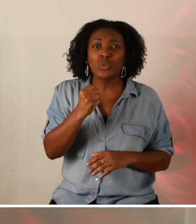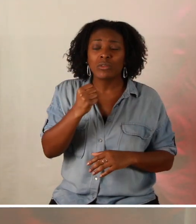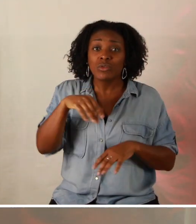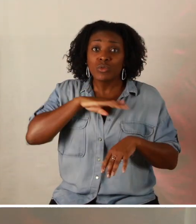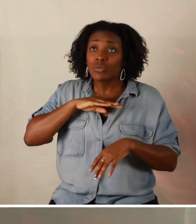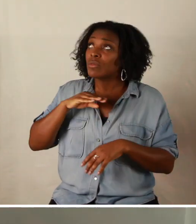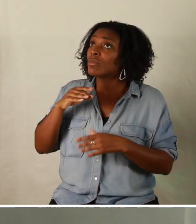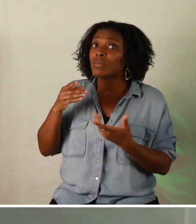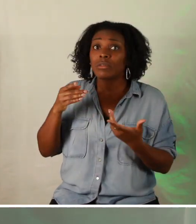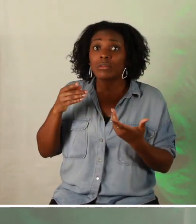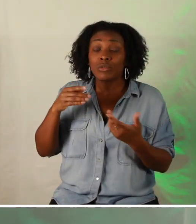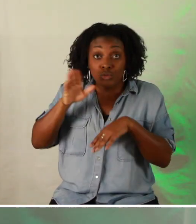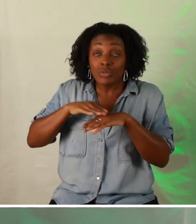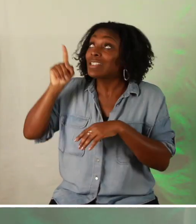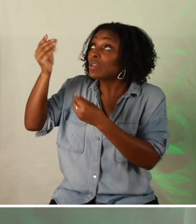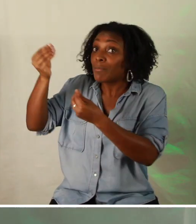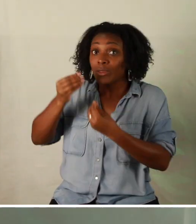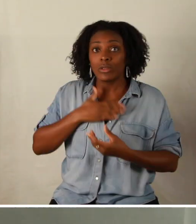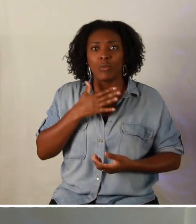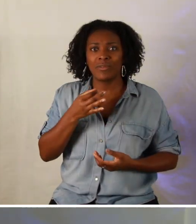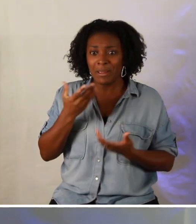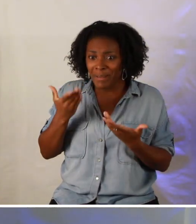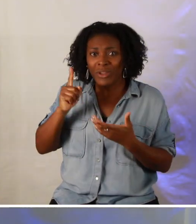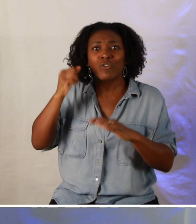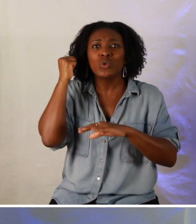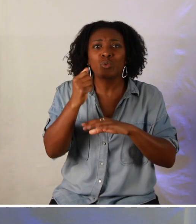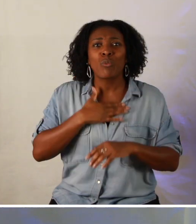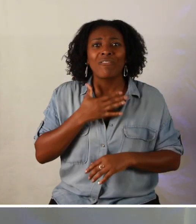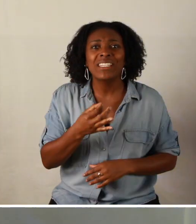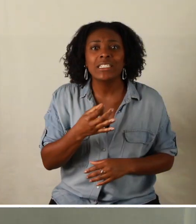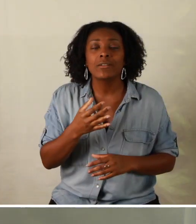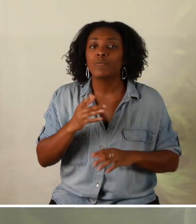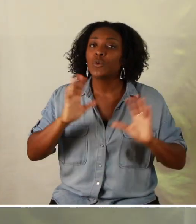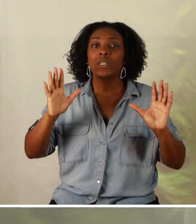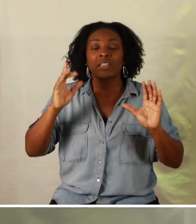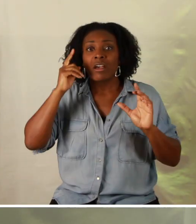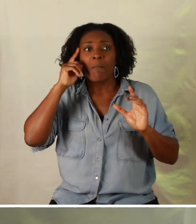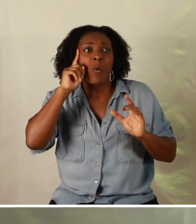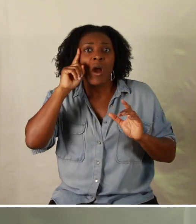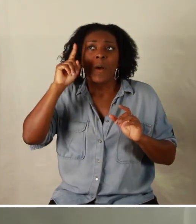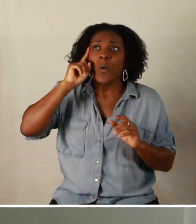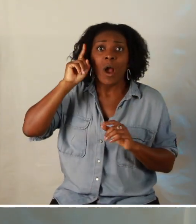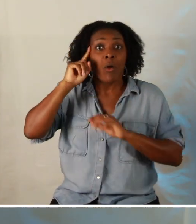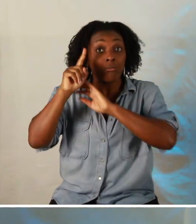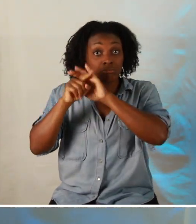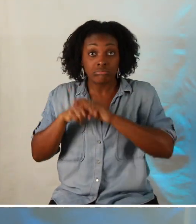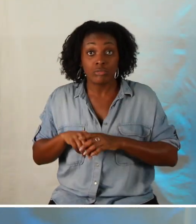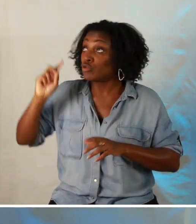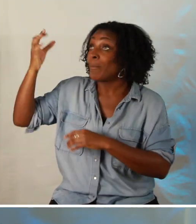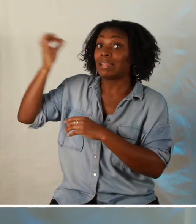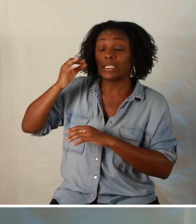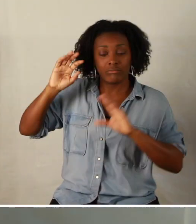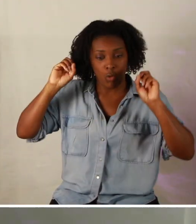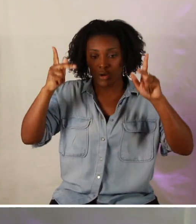donné. Il ne se pose pas de questions, sa foi rentre en action. Et à dire si Dieu a demandé, moi j'obéis parce que